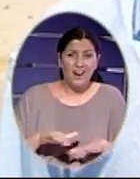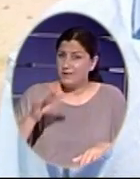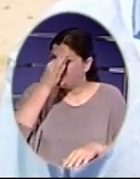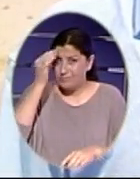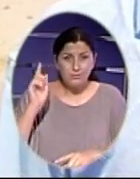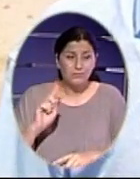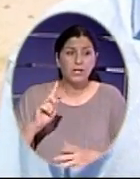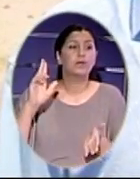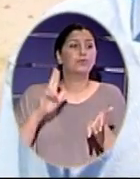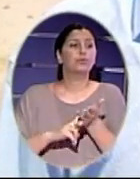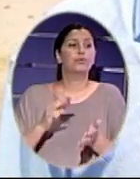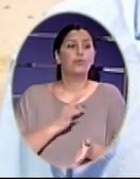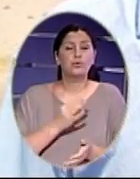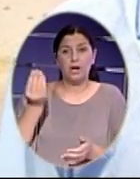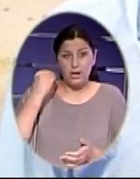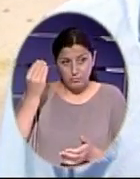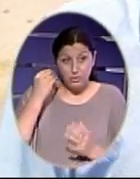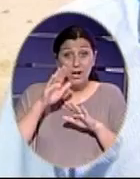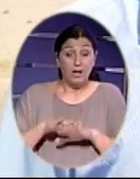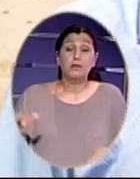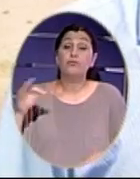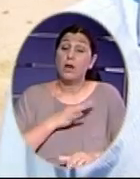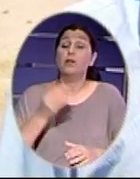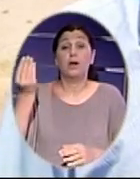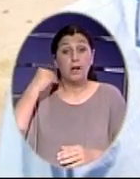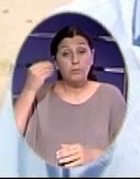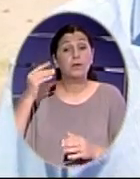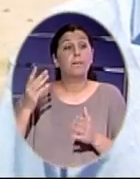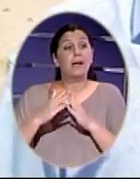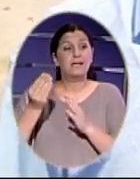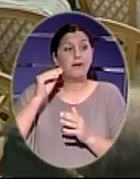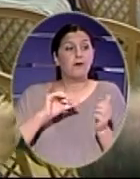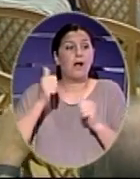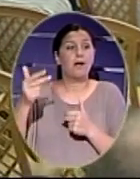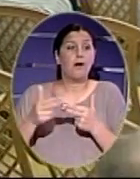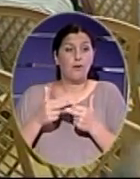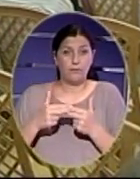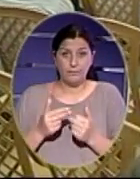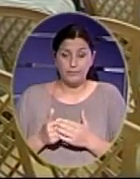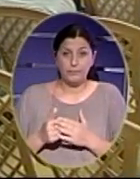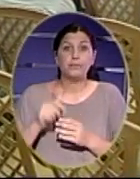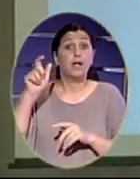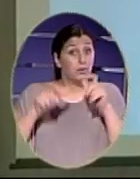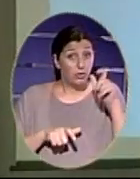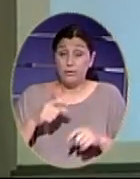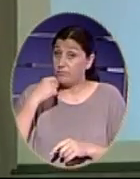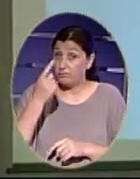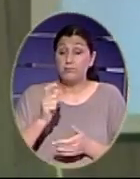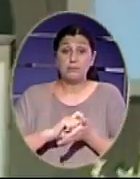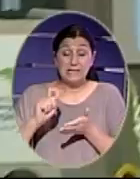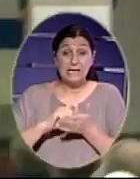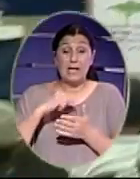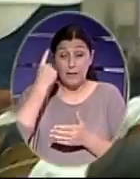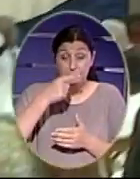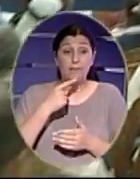זכותנו ללמוד, זכות התלמידים שלנו, הילדים שלנו ללמוד בבית ספר הכי קרוב למגורים. התושבים טוענים שמשרד הפנים